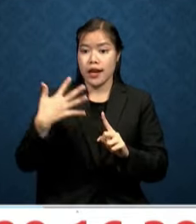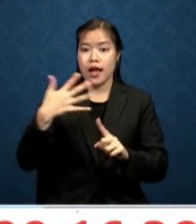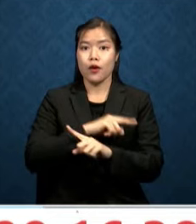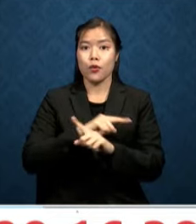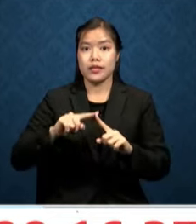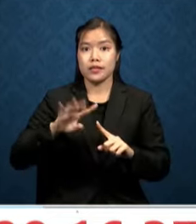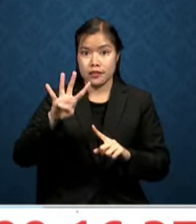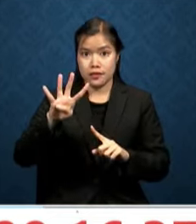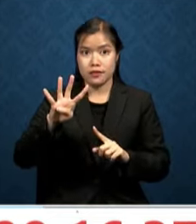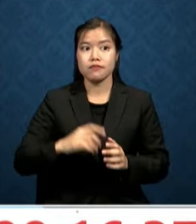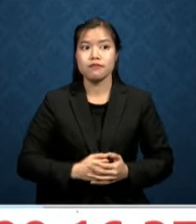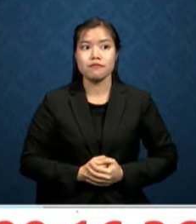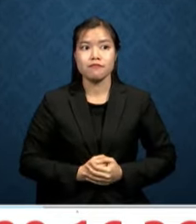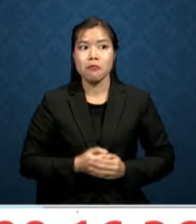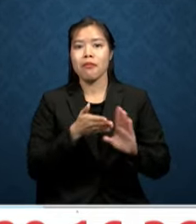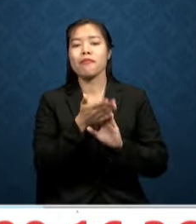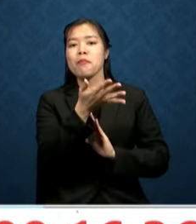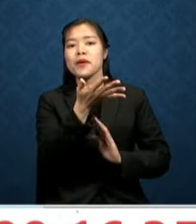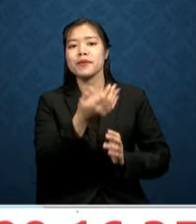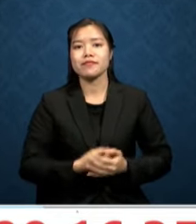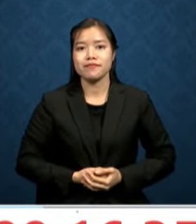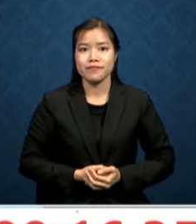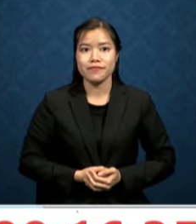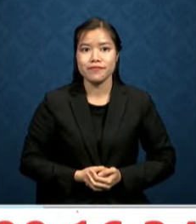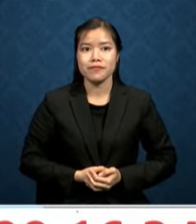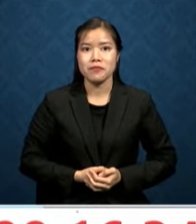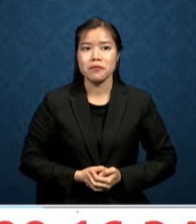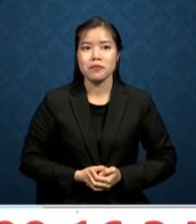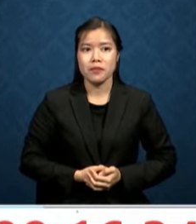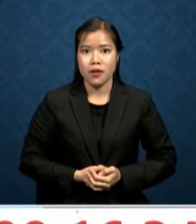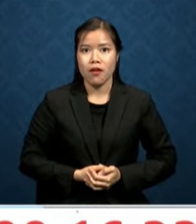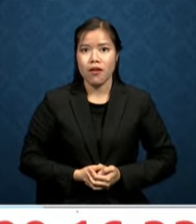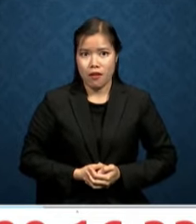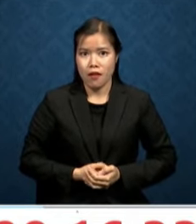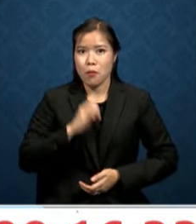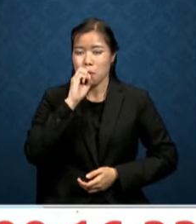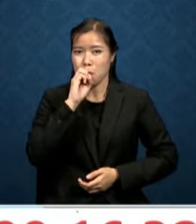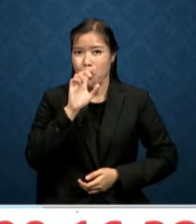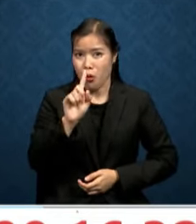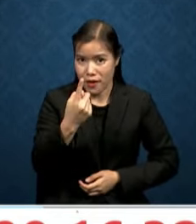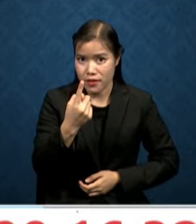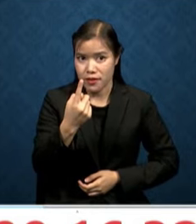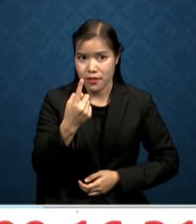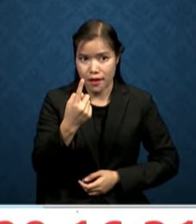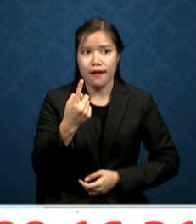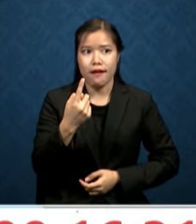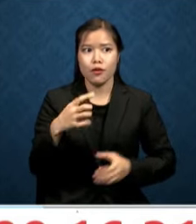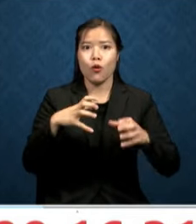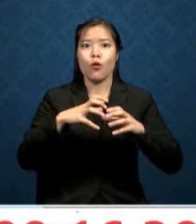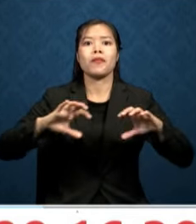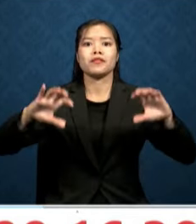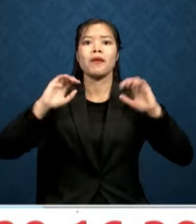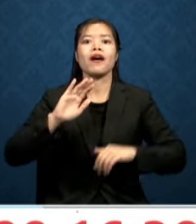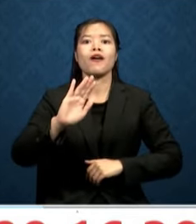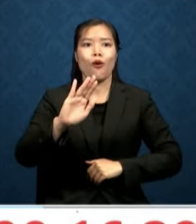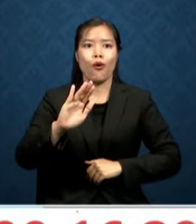ะพอดีไม่มีในสไลด์นะครับท่านก็ได้ยืนยันอีกครั้งนะครับอันนี้ลงในเว็บไซต์ของท่านเองของพรรคท่านเองด้วยซ้ำไป17